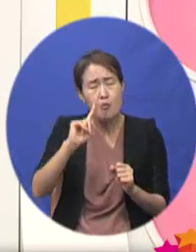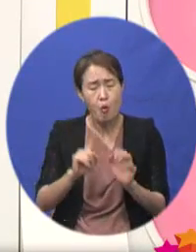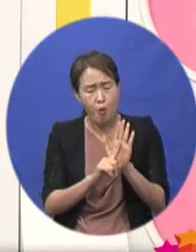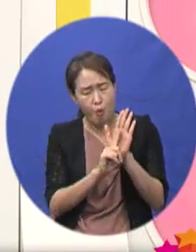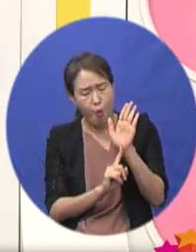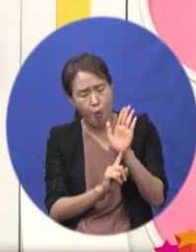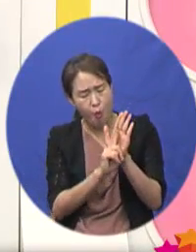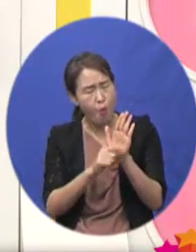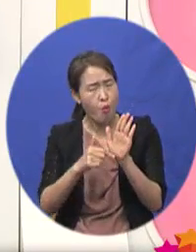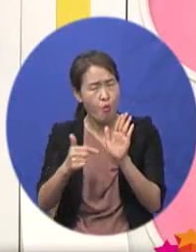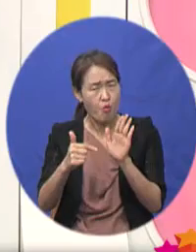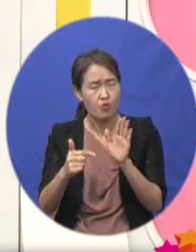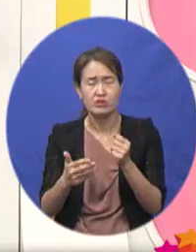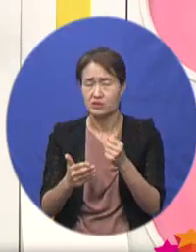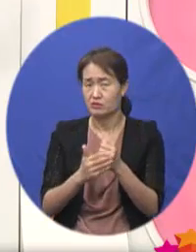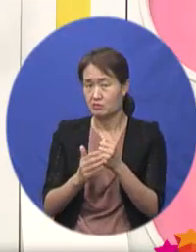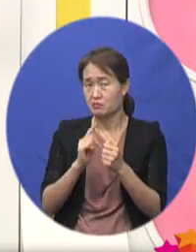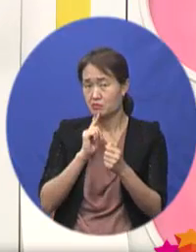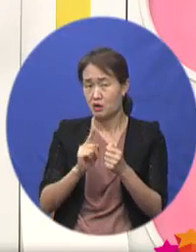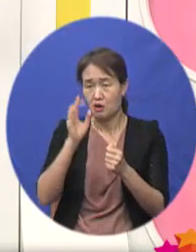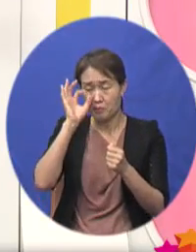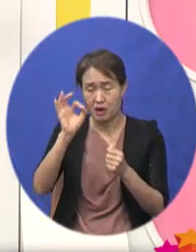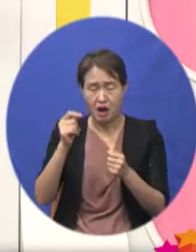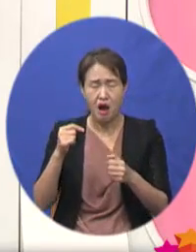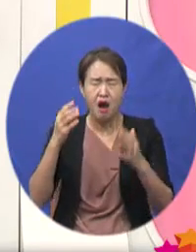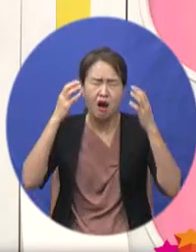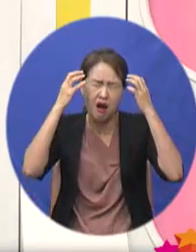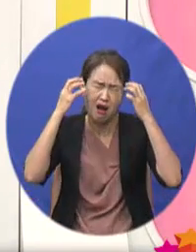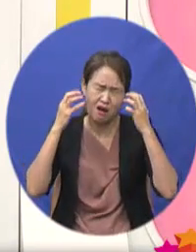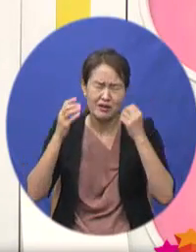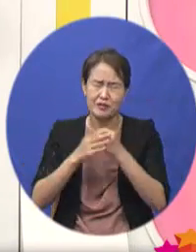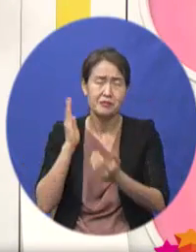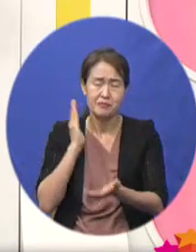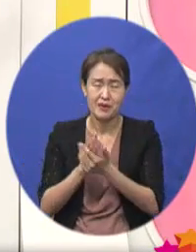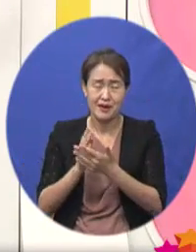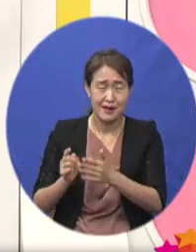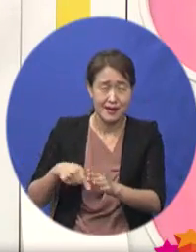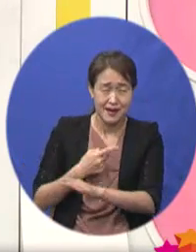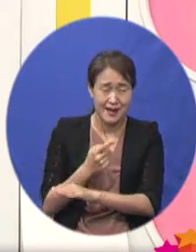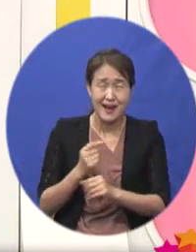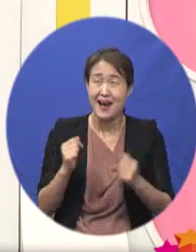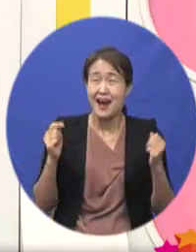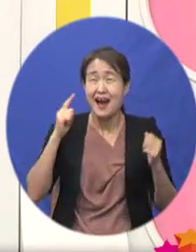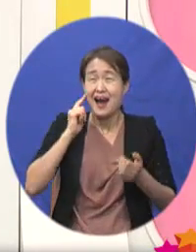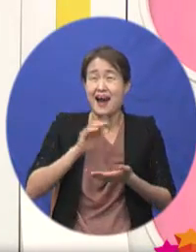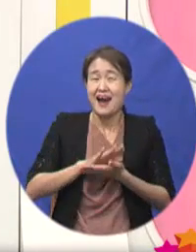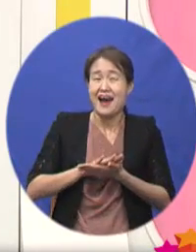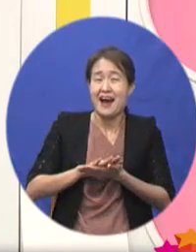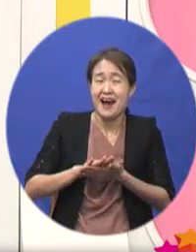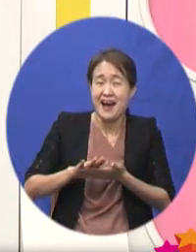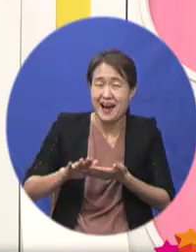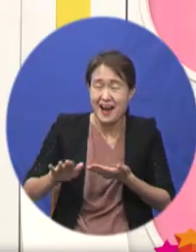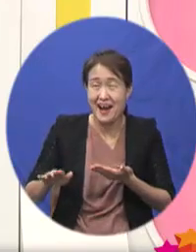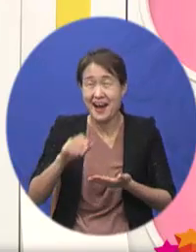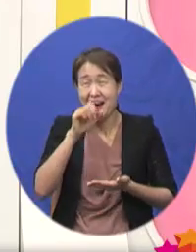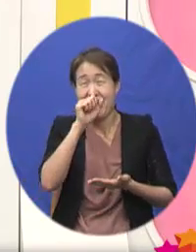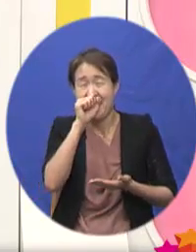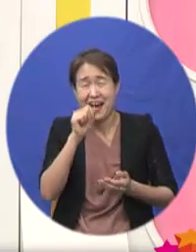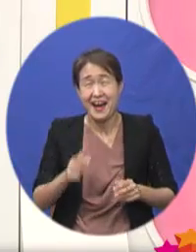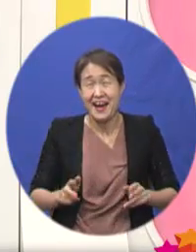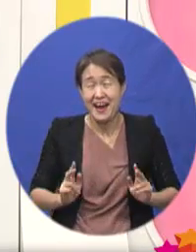나서 그런 거잖아요. 그렇죠. 네. 이제 더우니까 시원한 데 가가지고 그냥 우리 상이 딱 덮고 네. 이렇게 가다 보면은